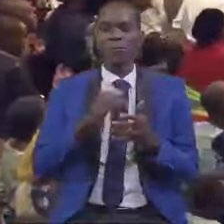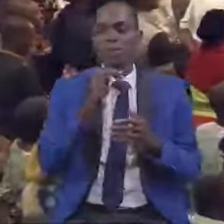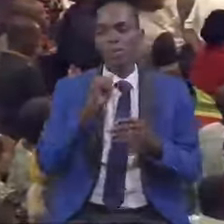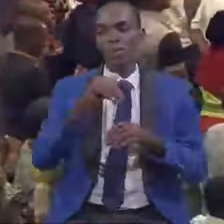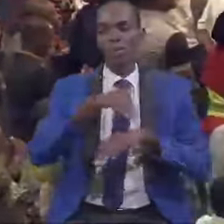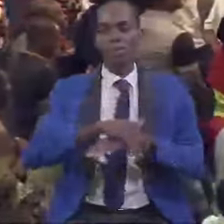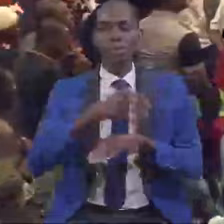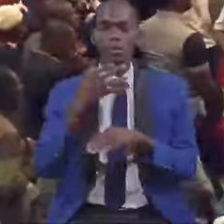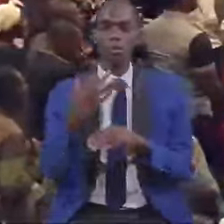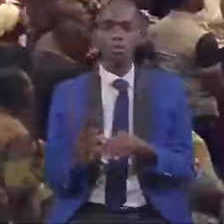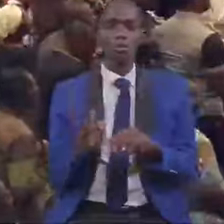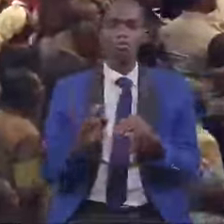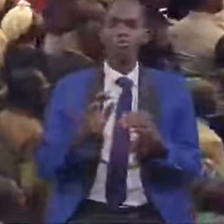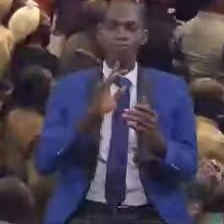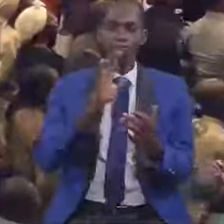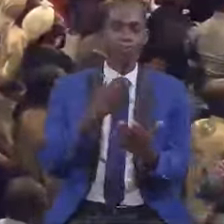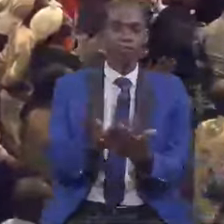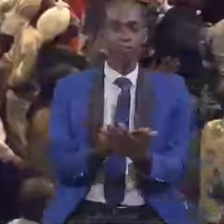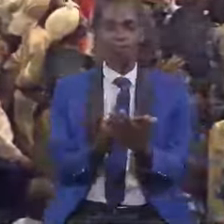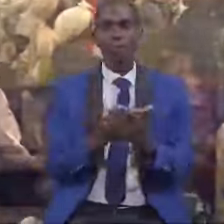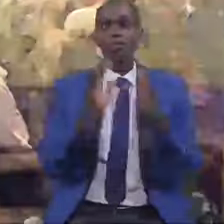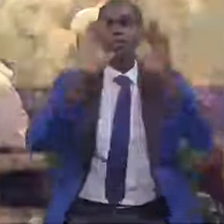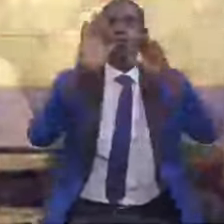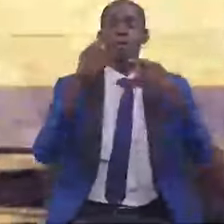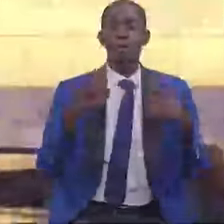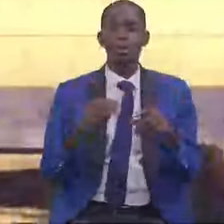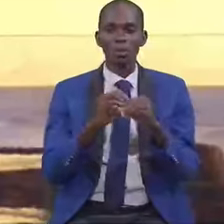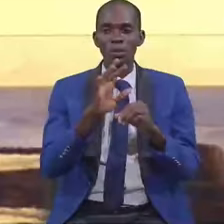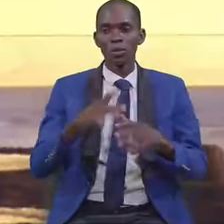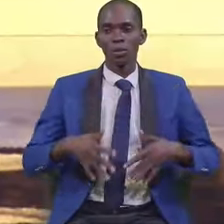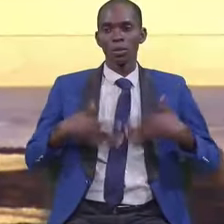de miracles vérifiables dans votre vie.